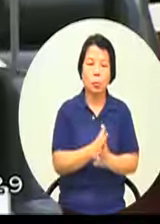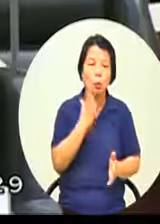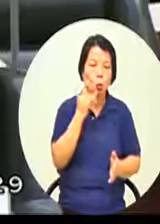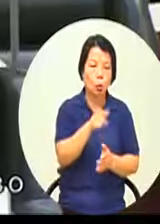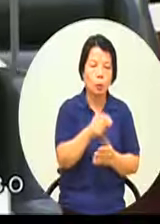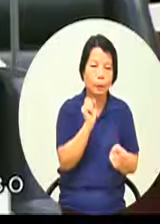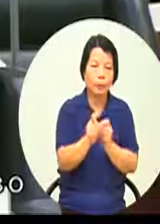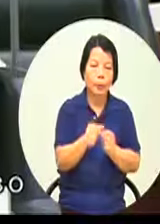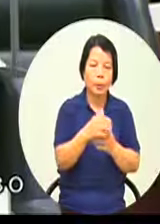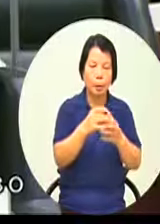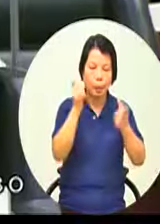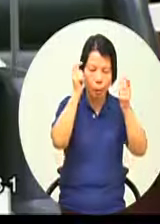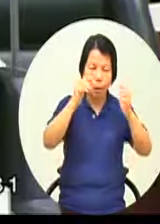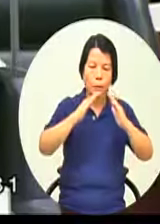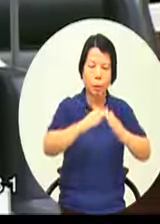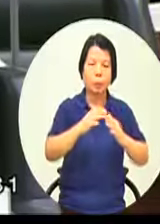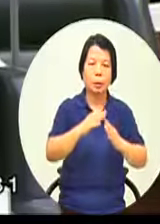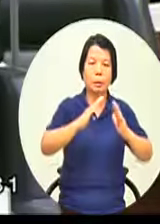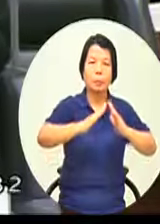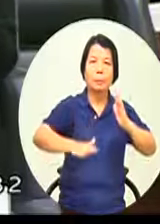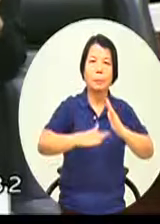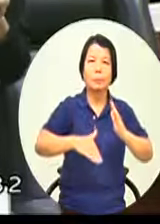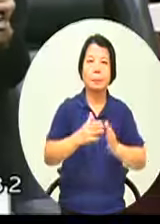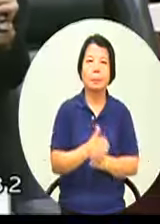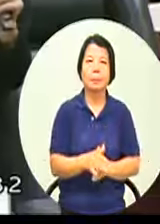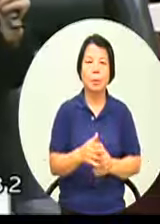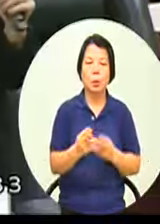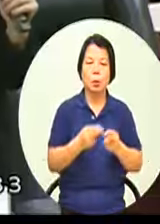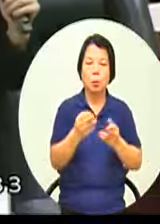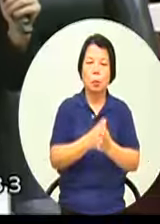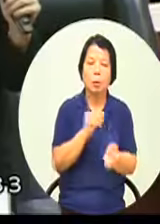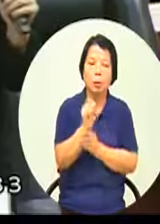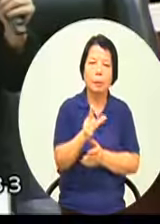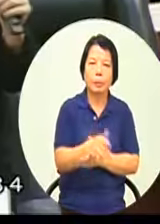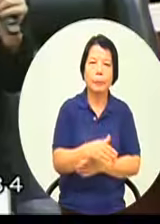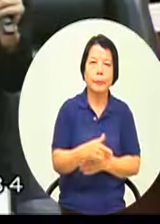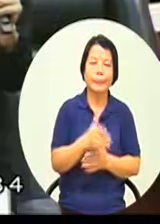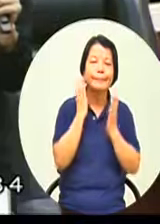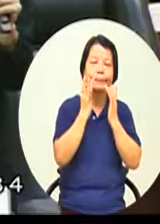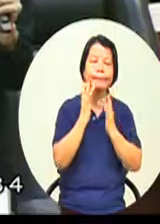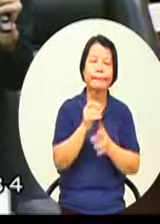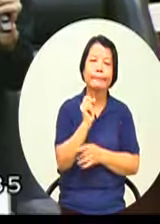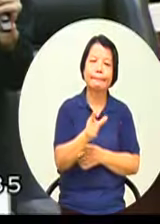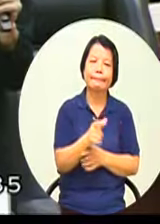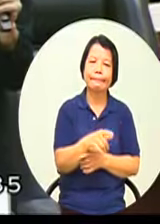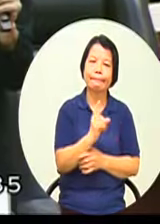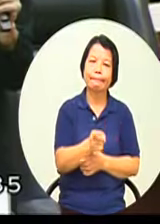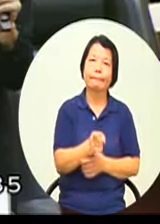话，高雄市的家庭他怎么买得起青菜啊？